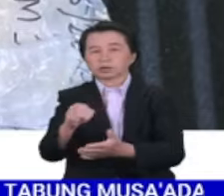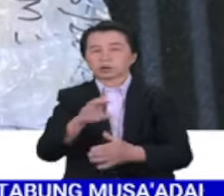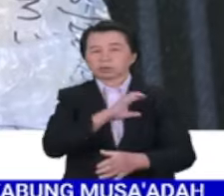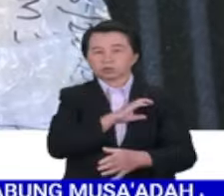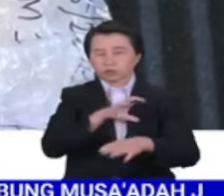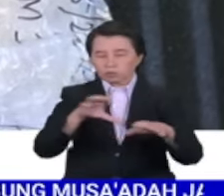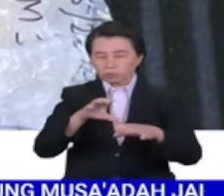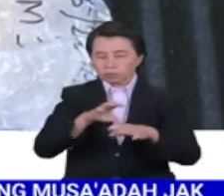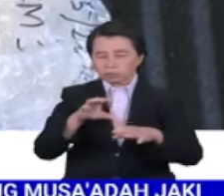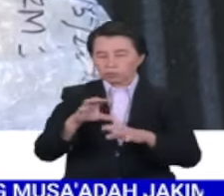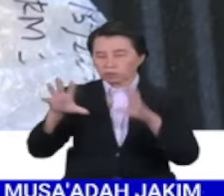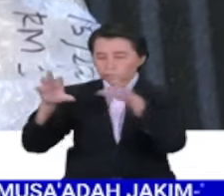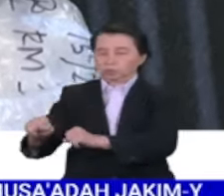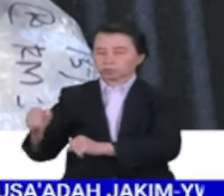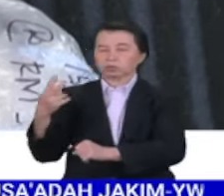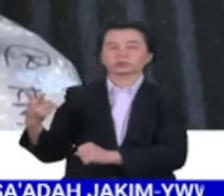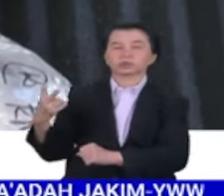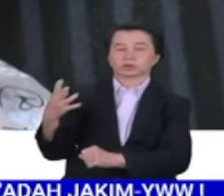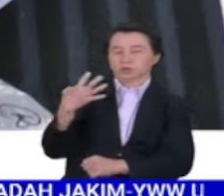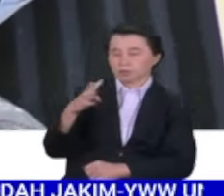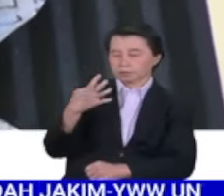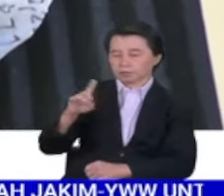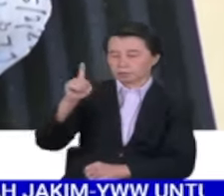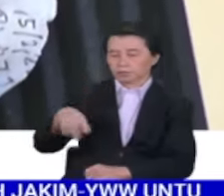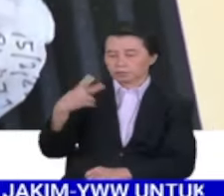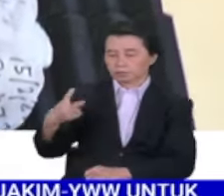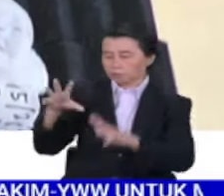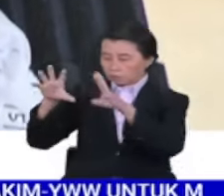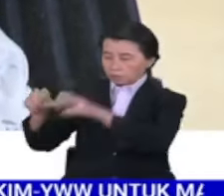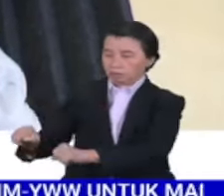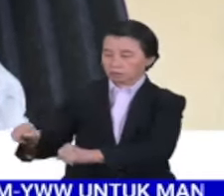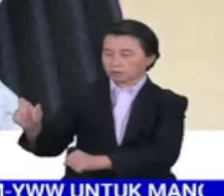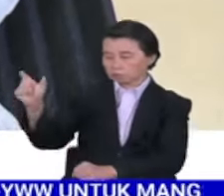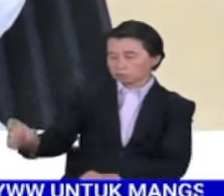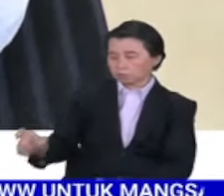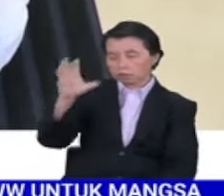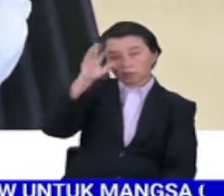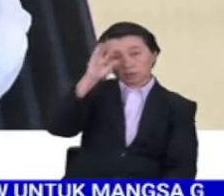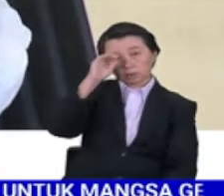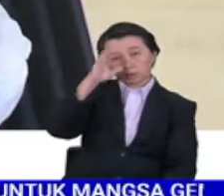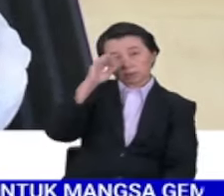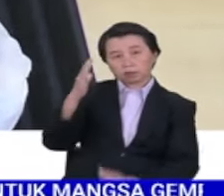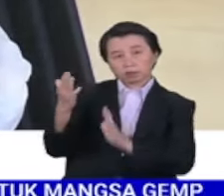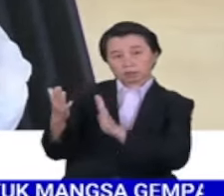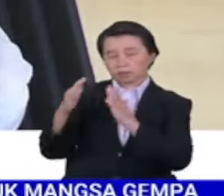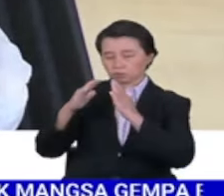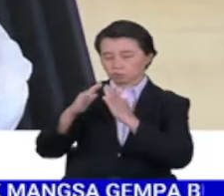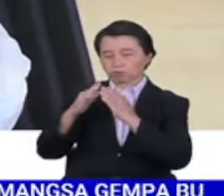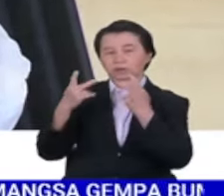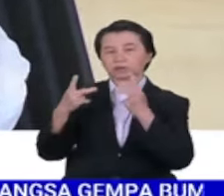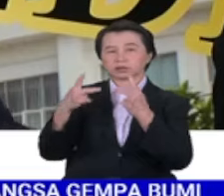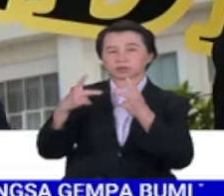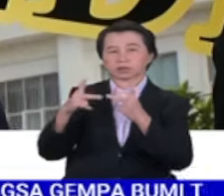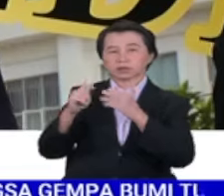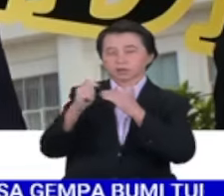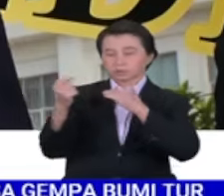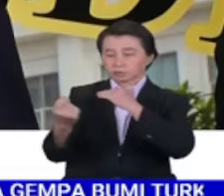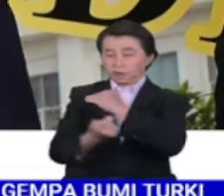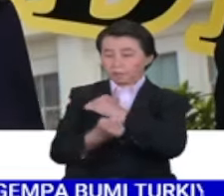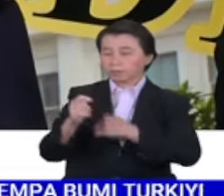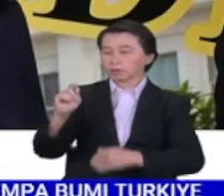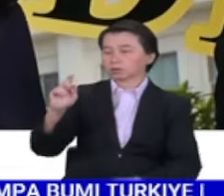itu polisi menjalankan serbuan kedua pada 14 Februari menahan seorang suspek lelaki di hadapan sebuah rumah kedai di taman